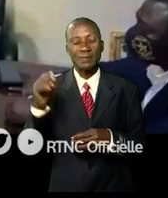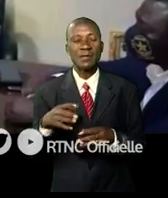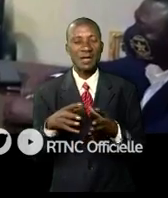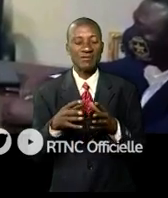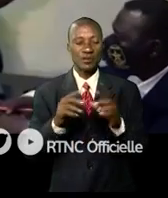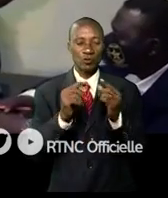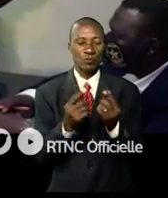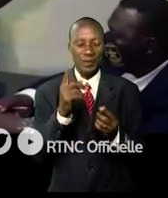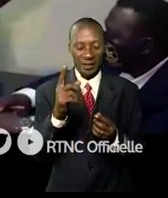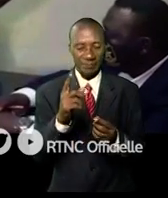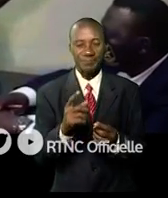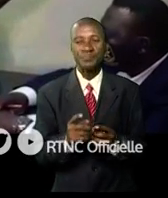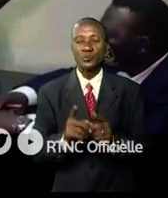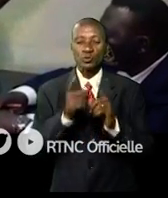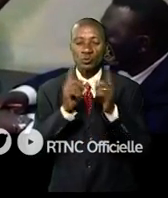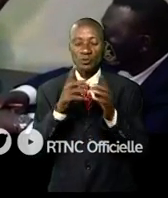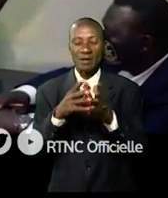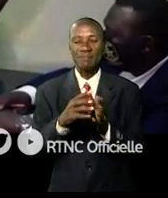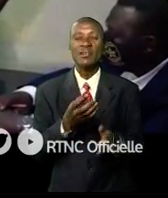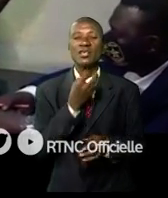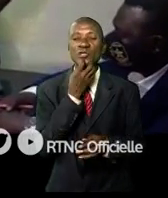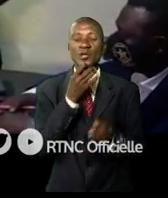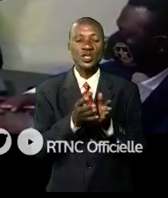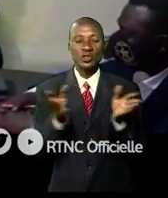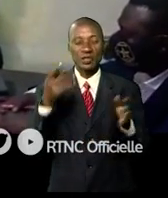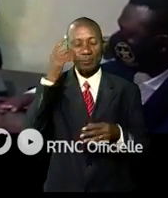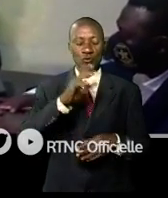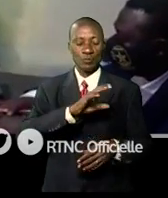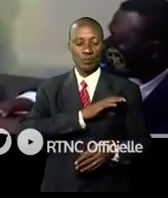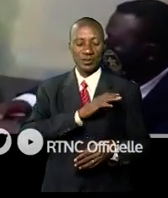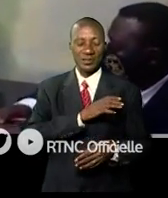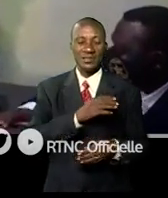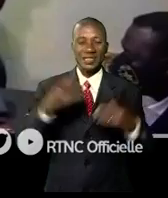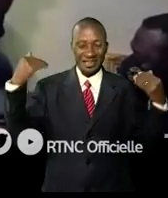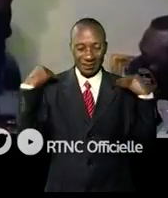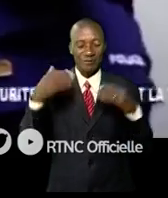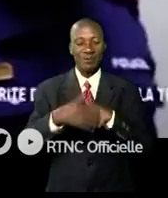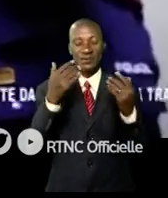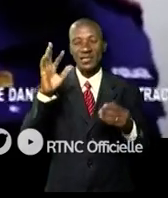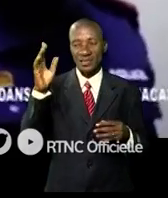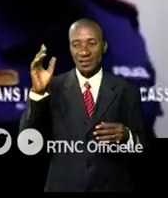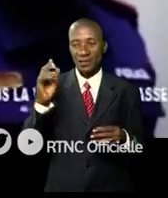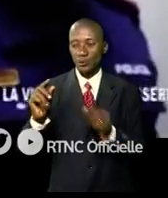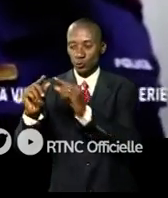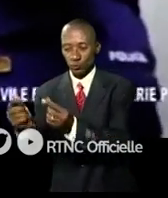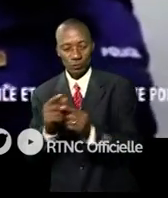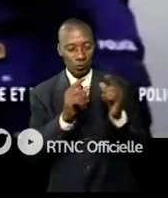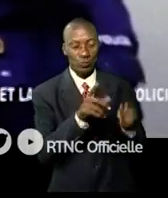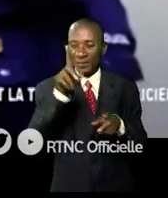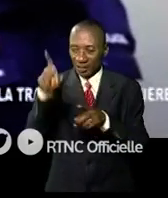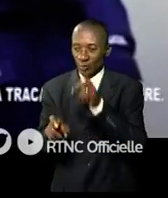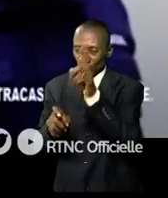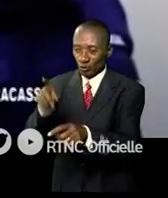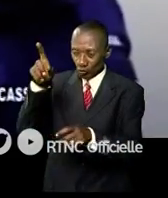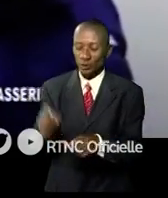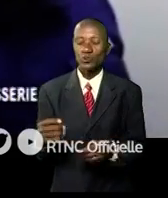et l'inspecteur provincial de la PNC Kinshasa, le général Silvano Kasongo. Vous avez des doutes sur certaines questions, on a donné des précisions.